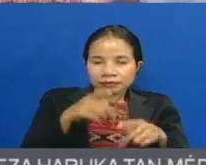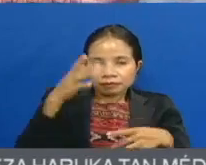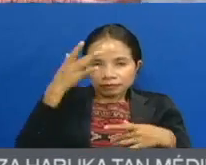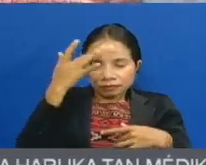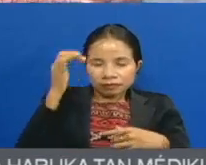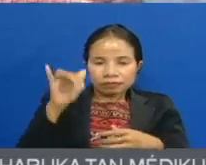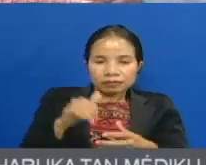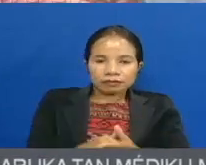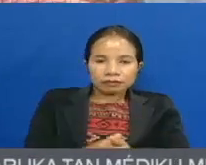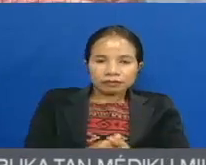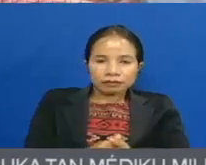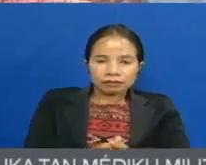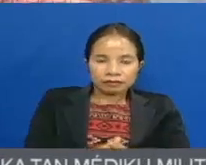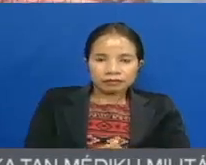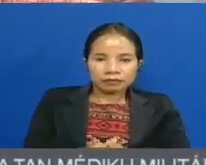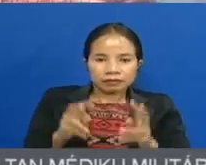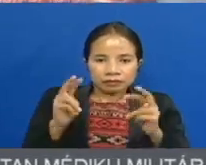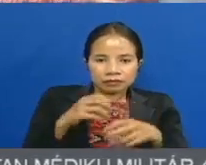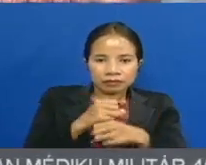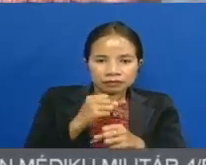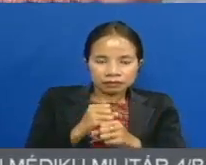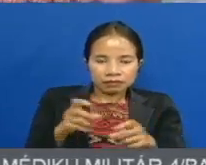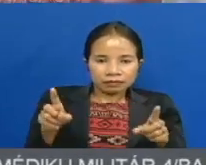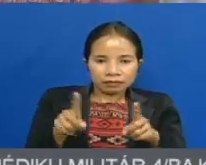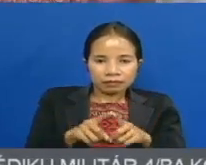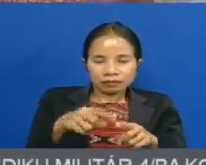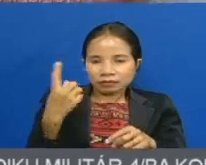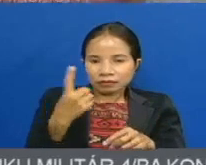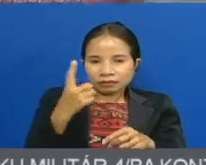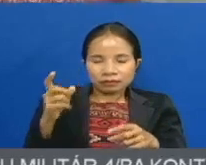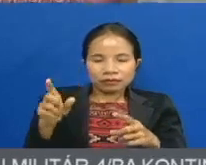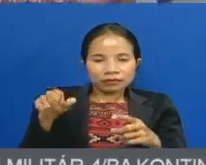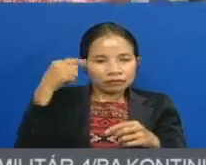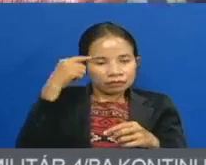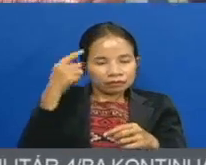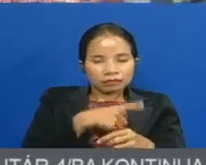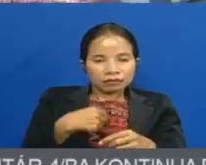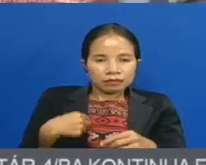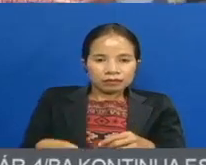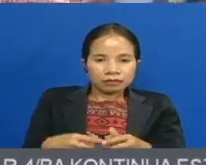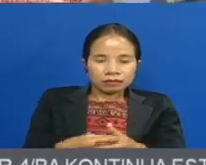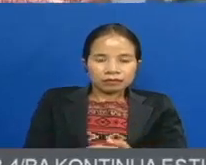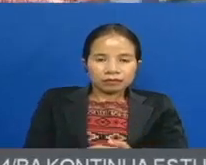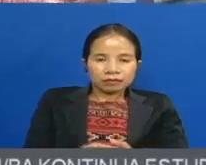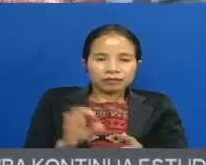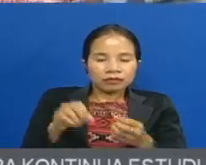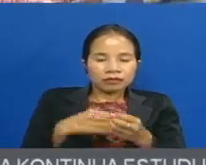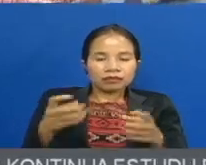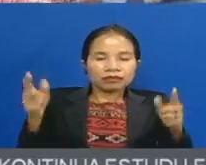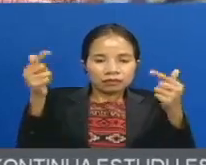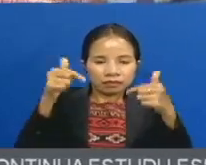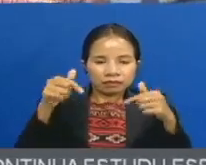sira e de nema que italo durante ne ligação na fati ho governo chinês embora covid ne mai ta